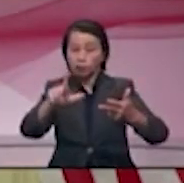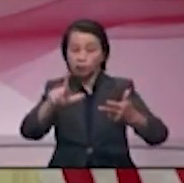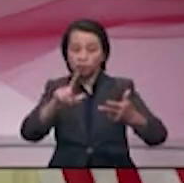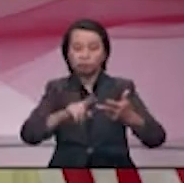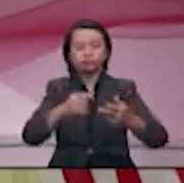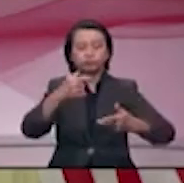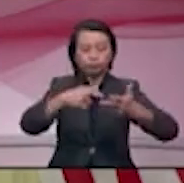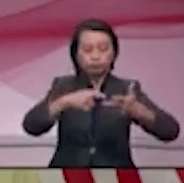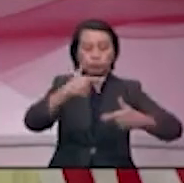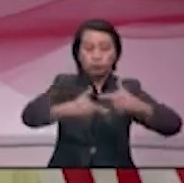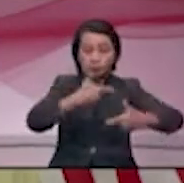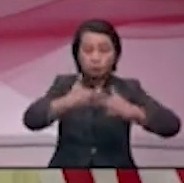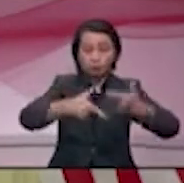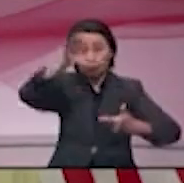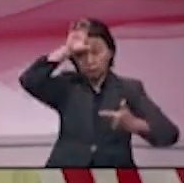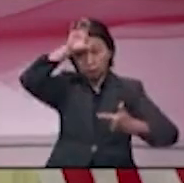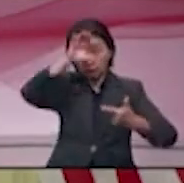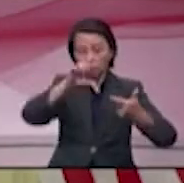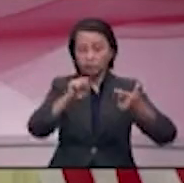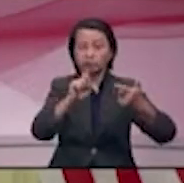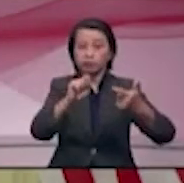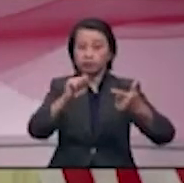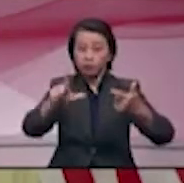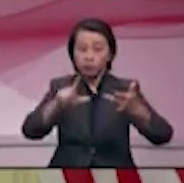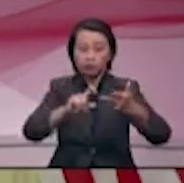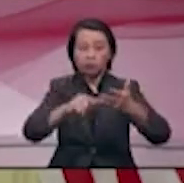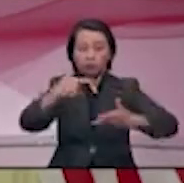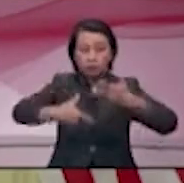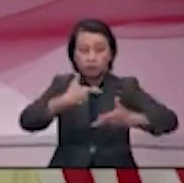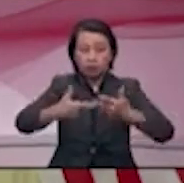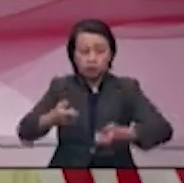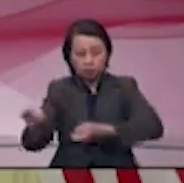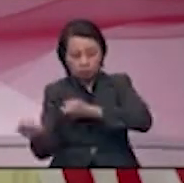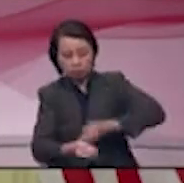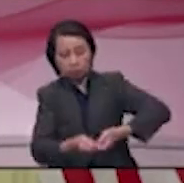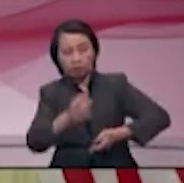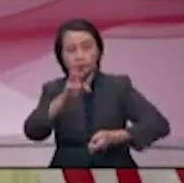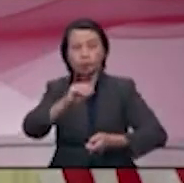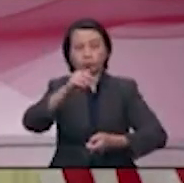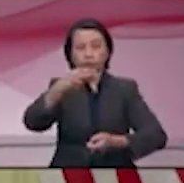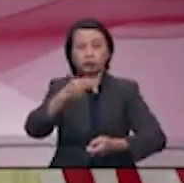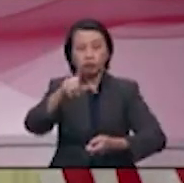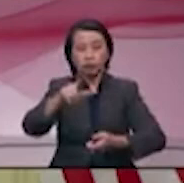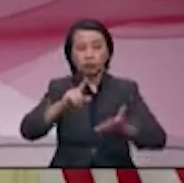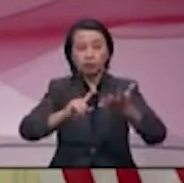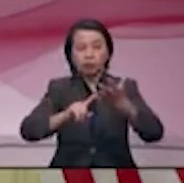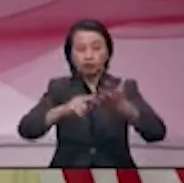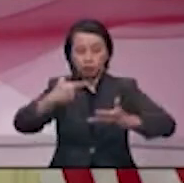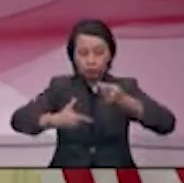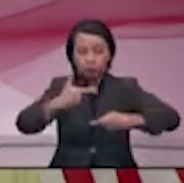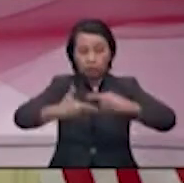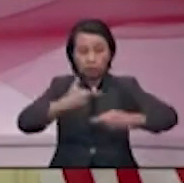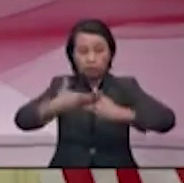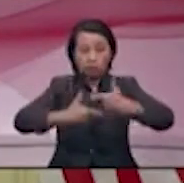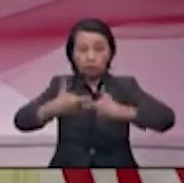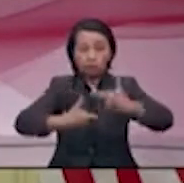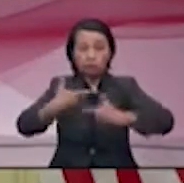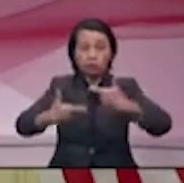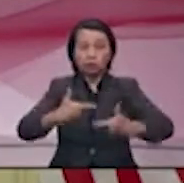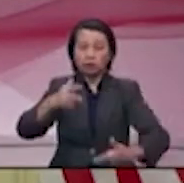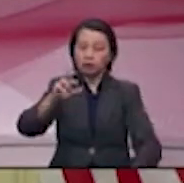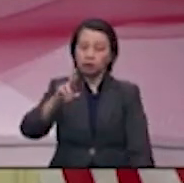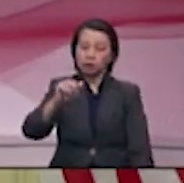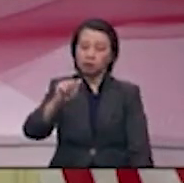reg3 sepak takraw STR ligahokie msl dan lingkaran di ini merupakan